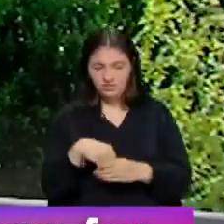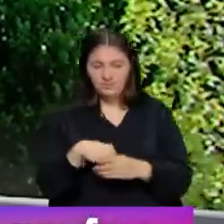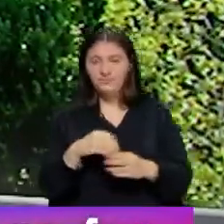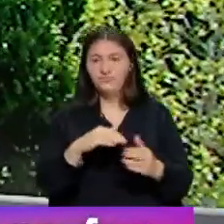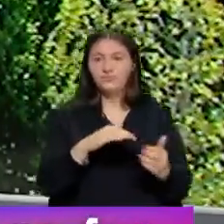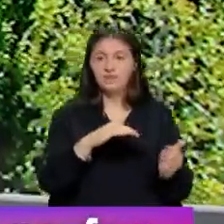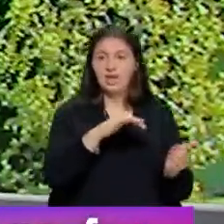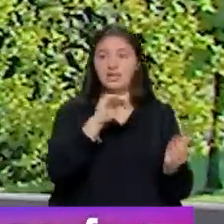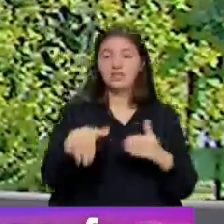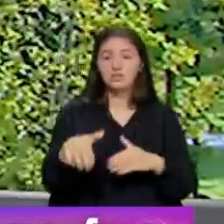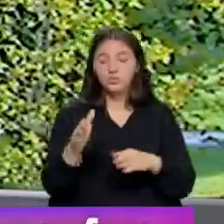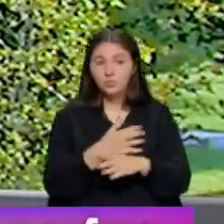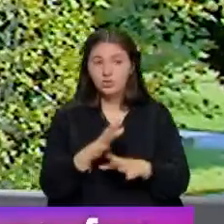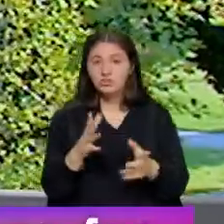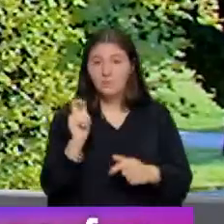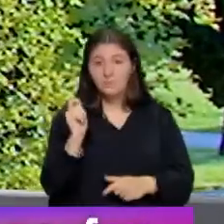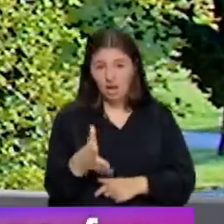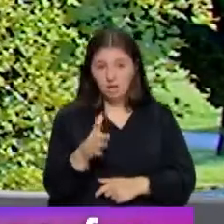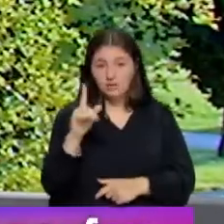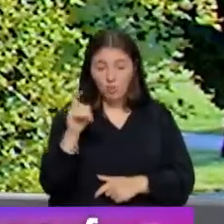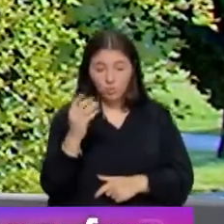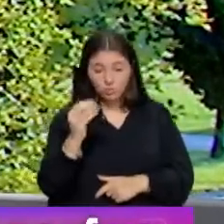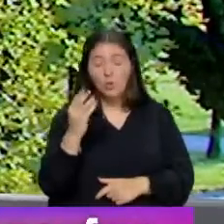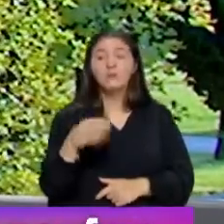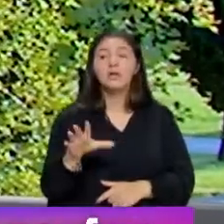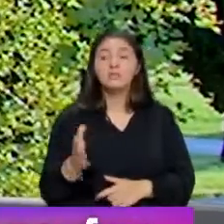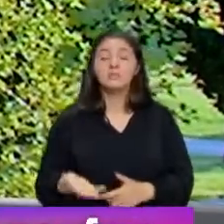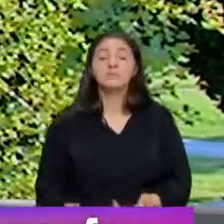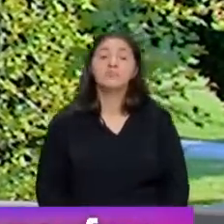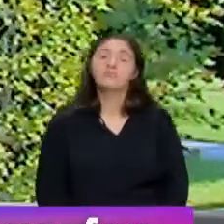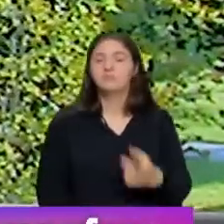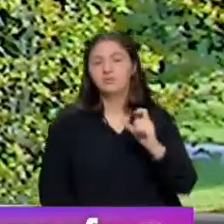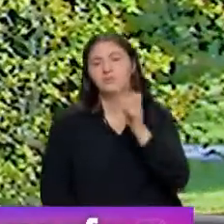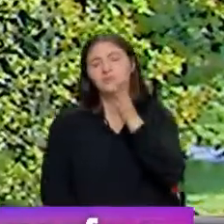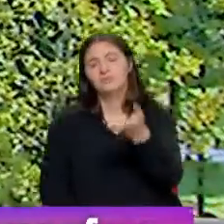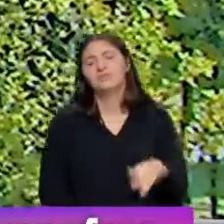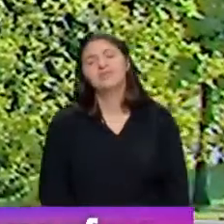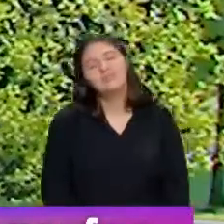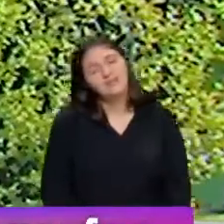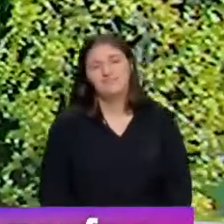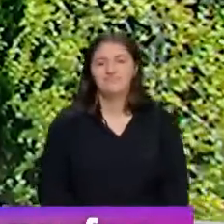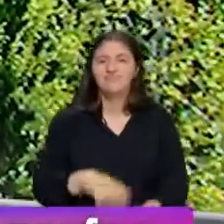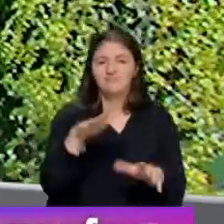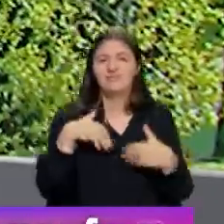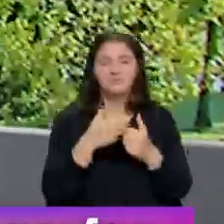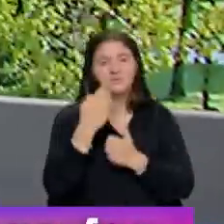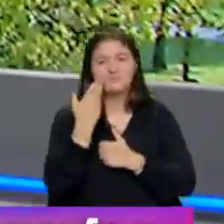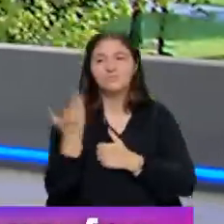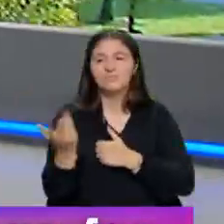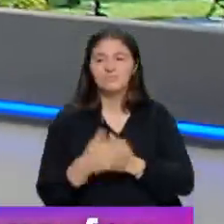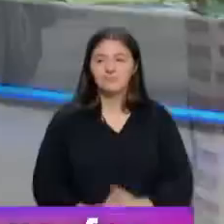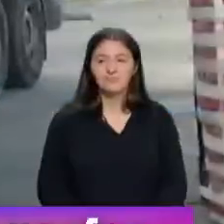getirdiği ürünler acaba pahalanır mı pahalanmaz mı yarattığını biliyorsunuz da hep birlikte izleyelim